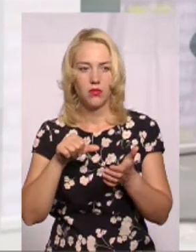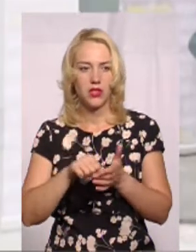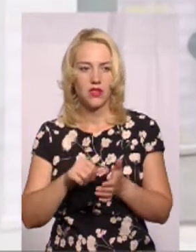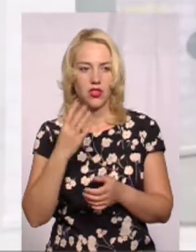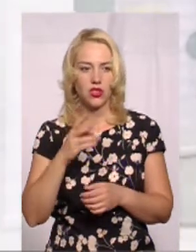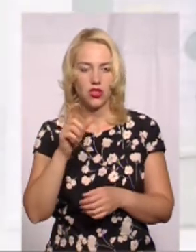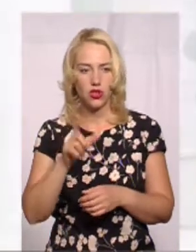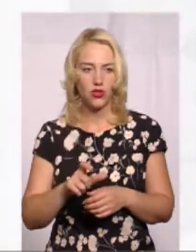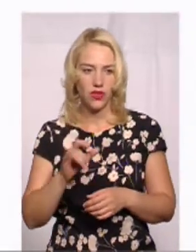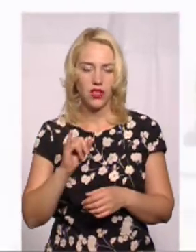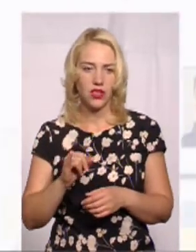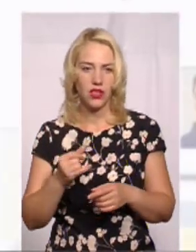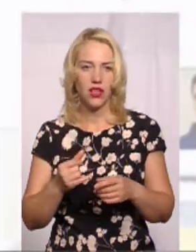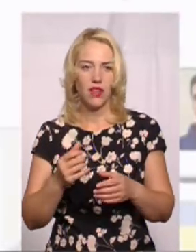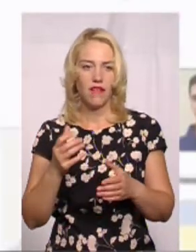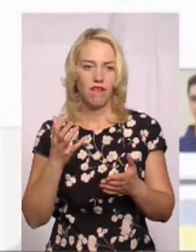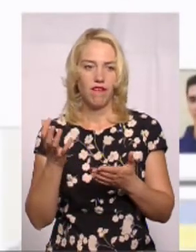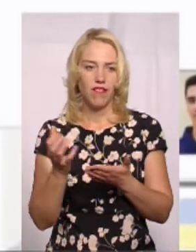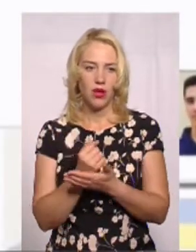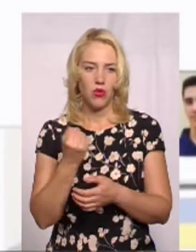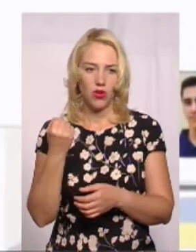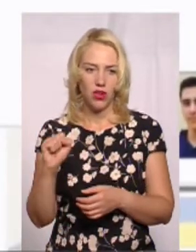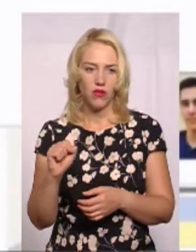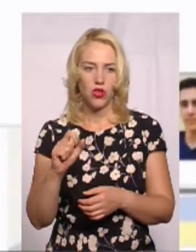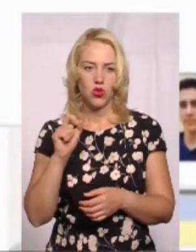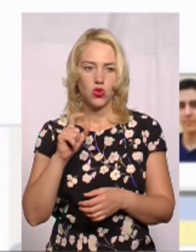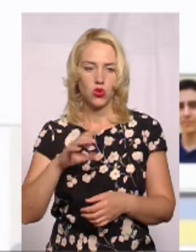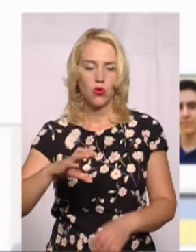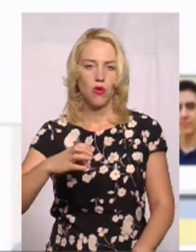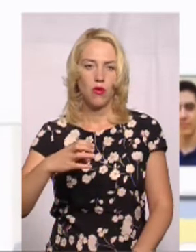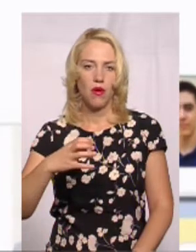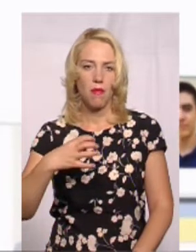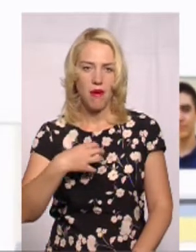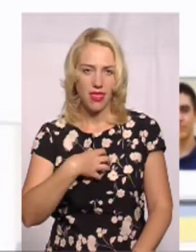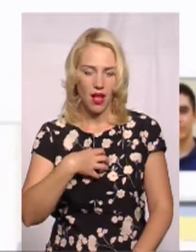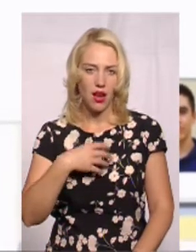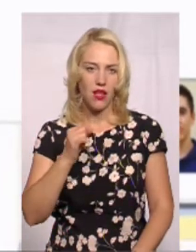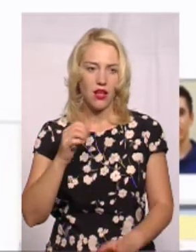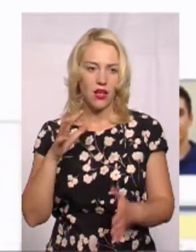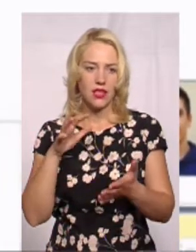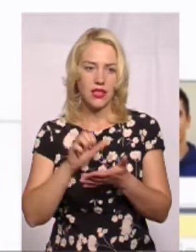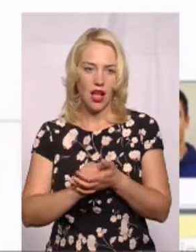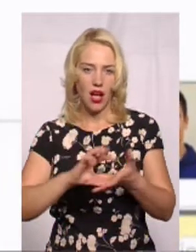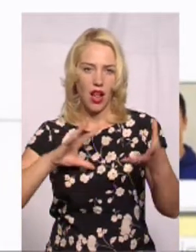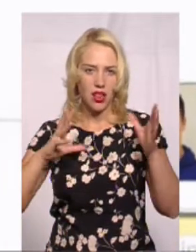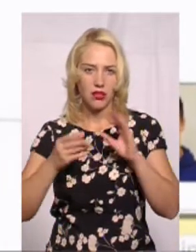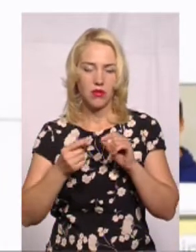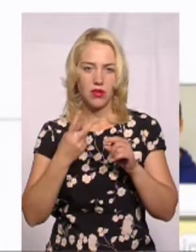олімпіади. І, власне, виборов там золоту медаль, посівши в загальному заліку третє місце. Там